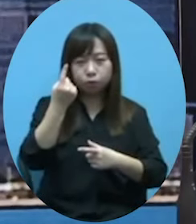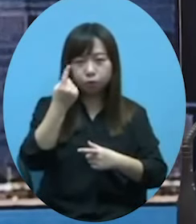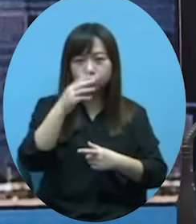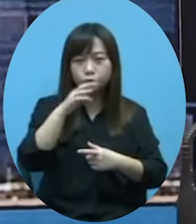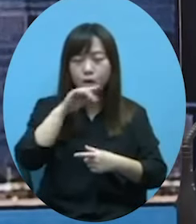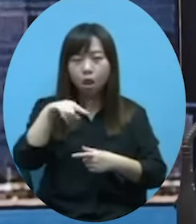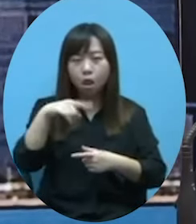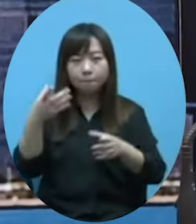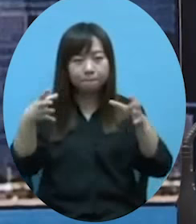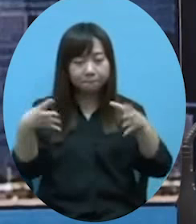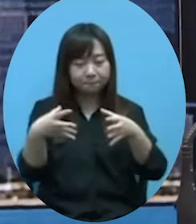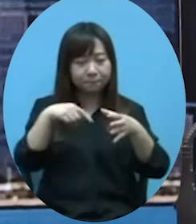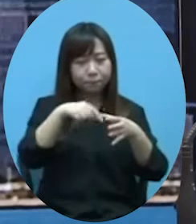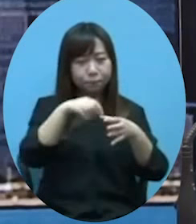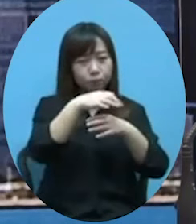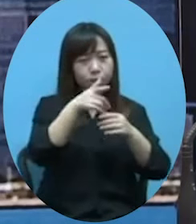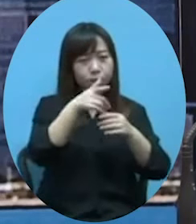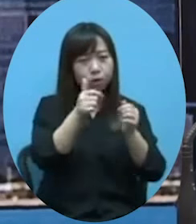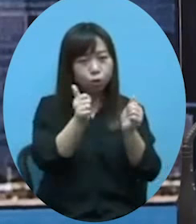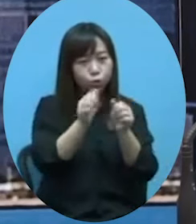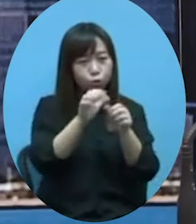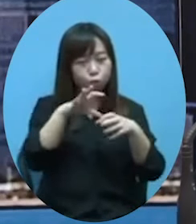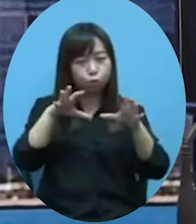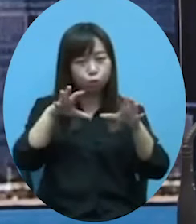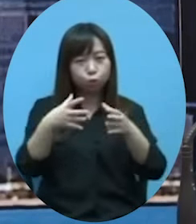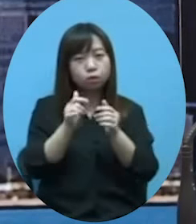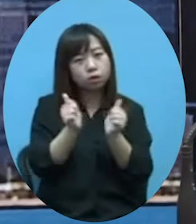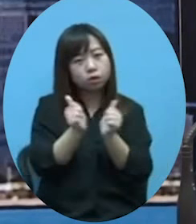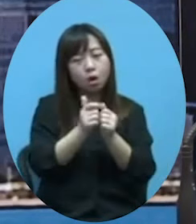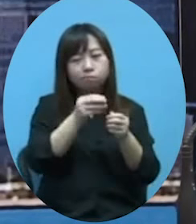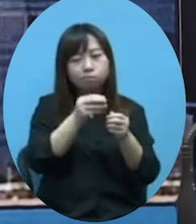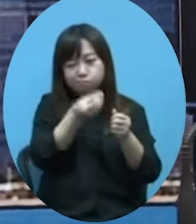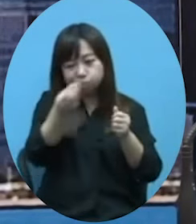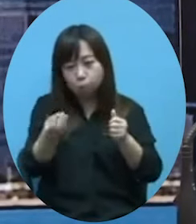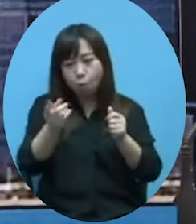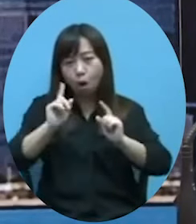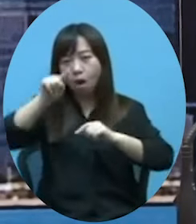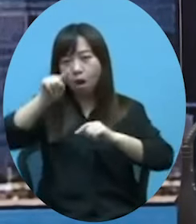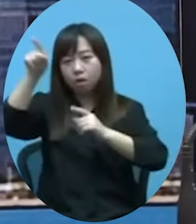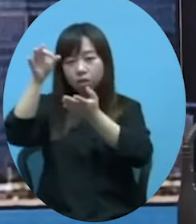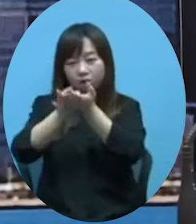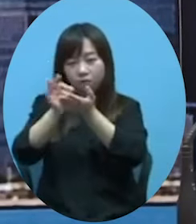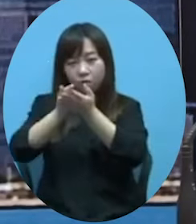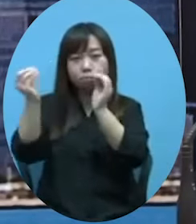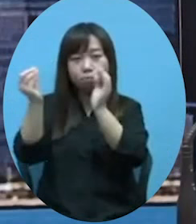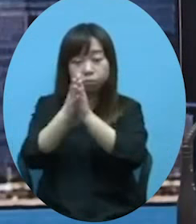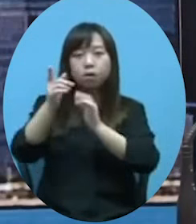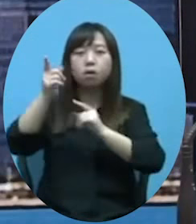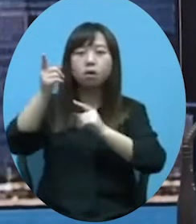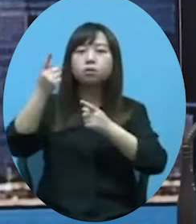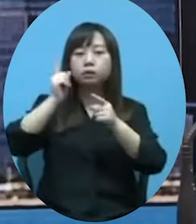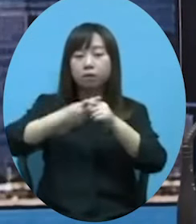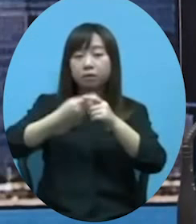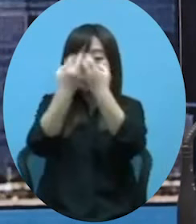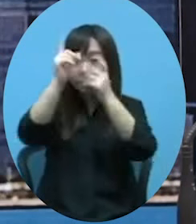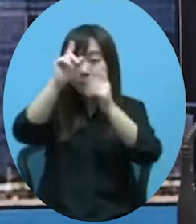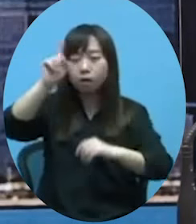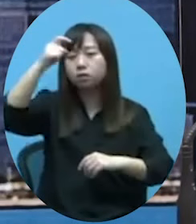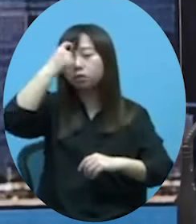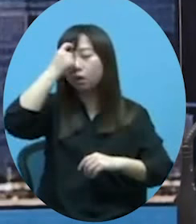他的同伴染到他或者是大家同一個地方染到其實都是在印度發生的應該就